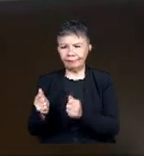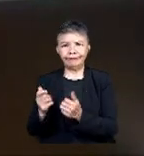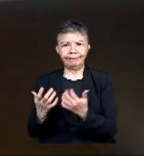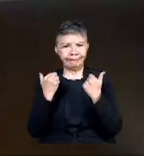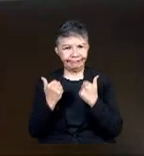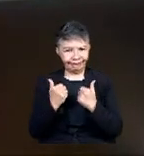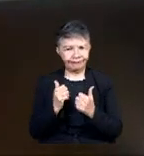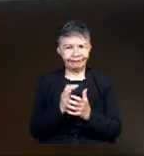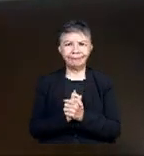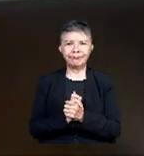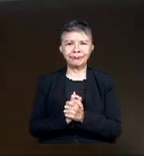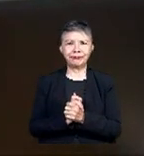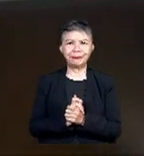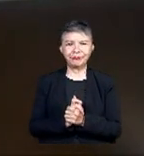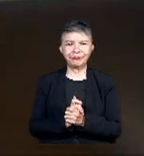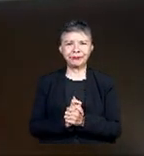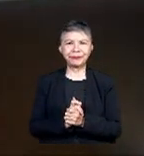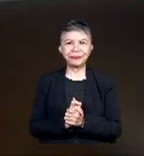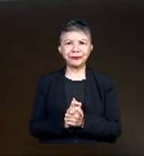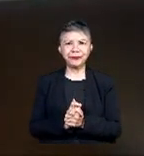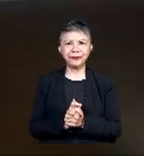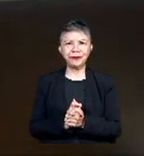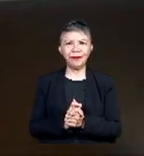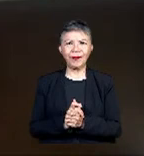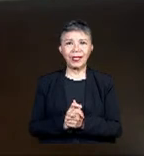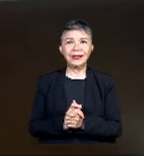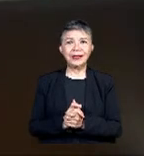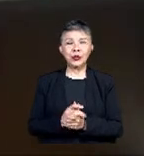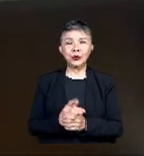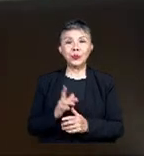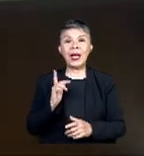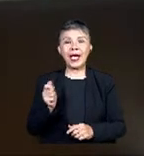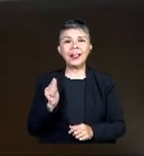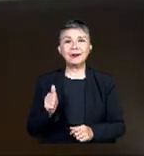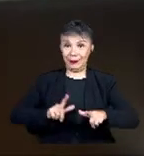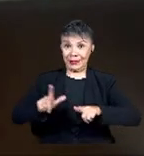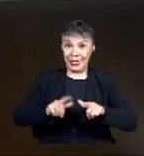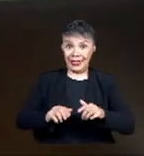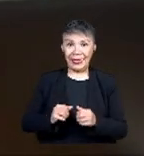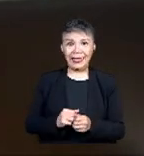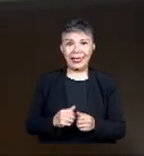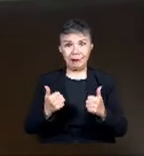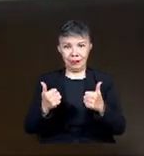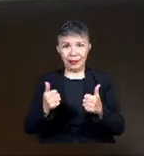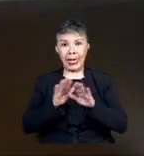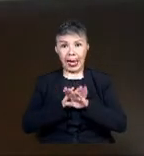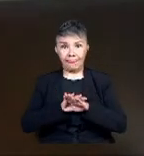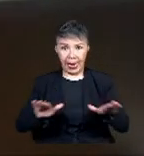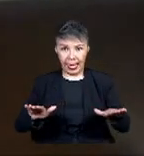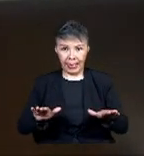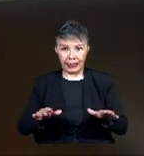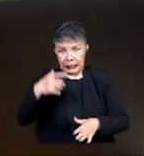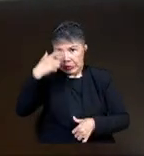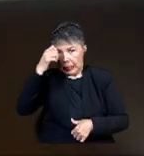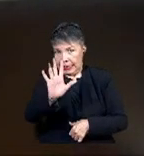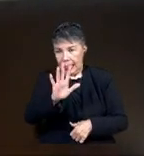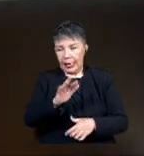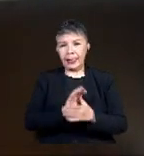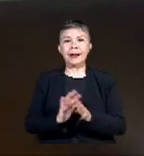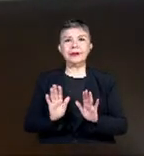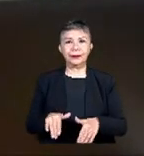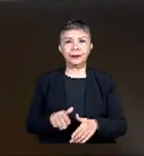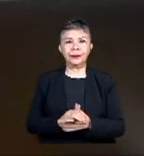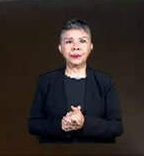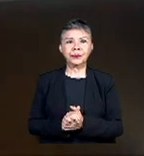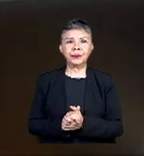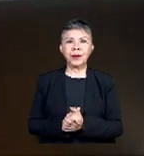penyandang disabilitas ini untuk vaksinasi sehingga dapat bertanding dengan nyaman, kesehatan, dan